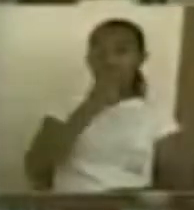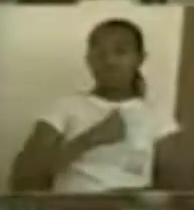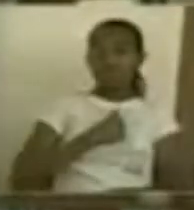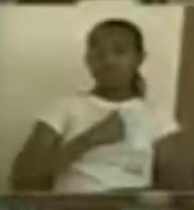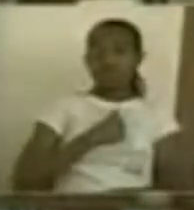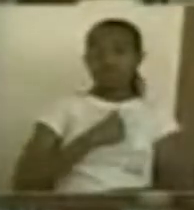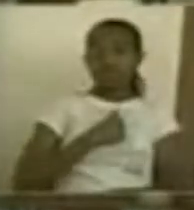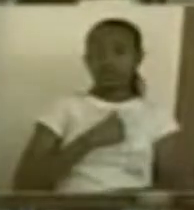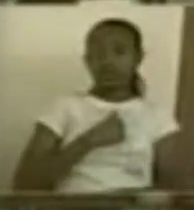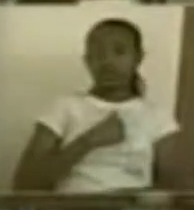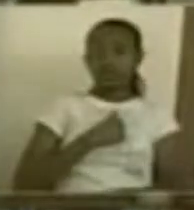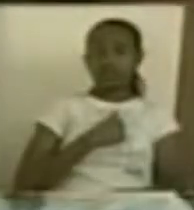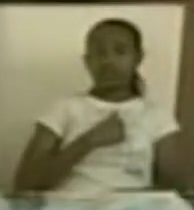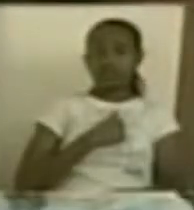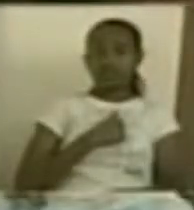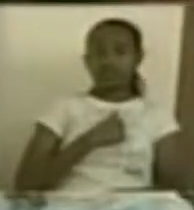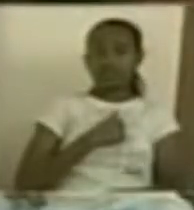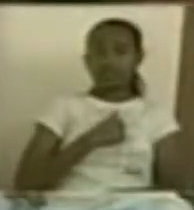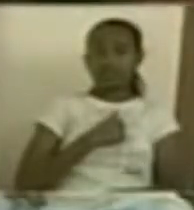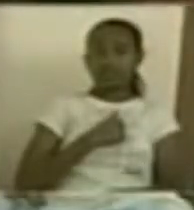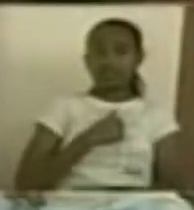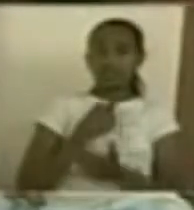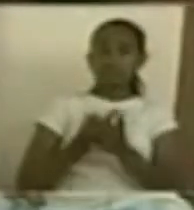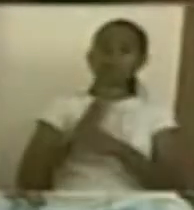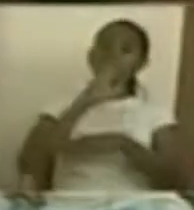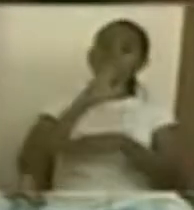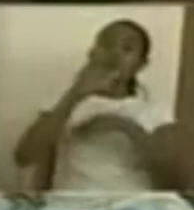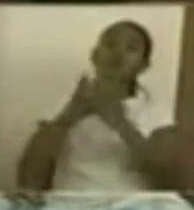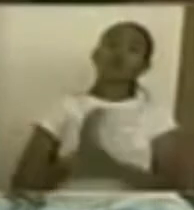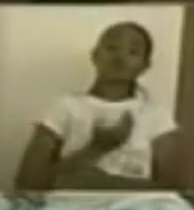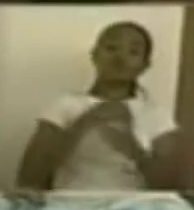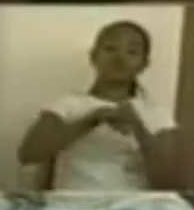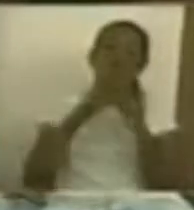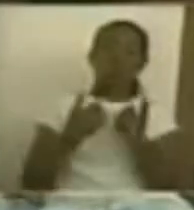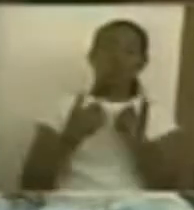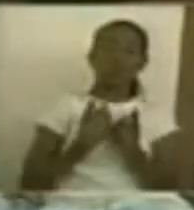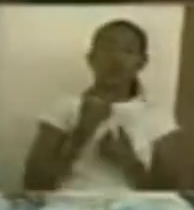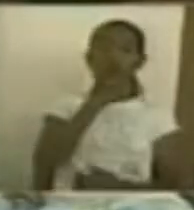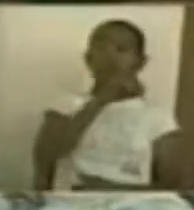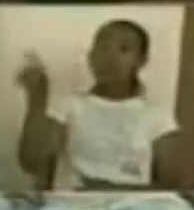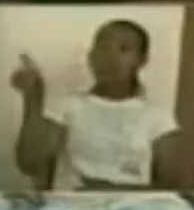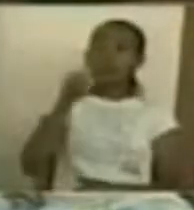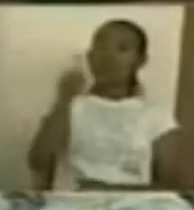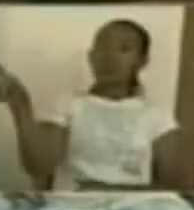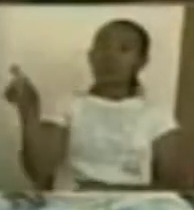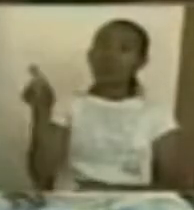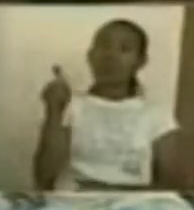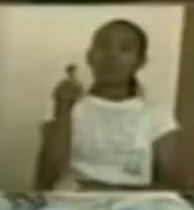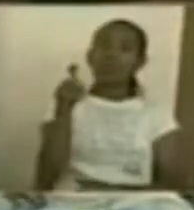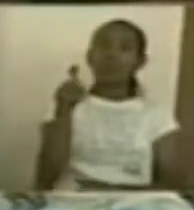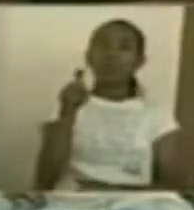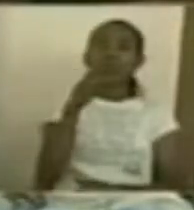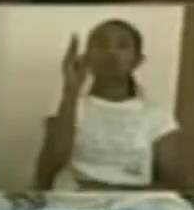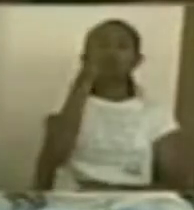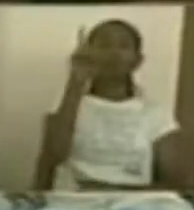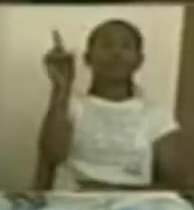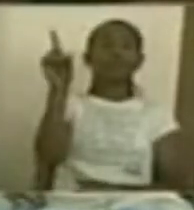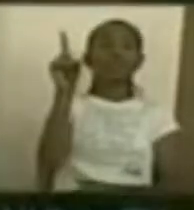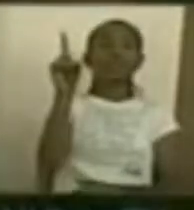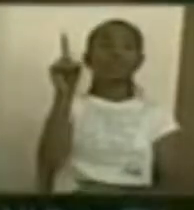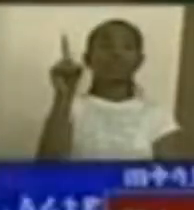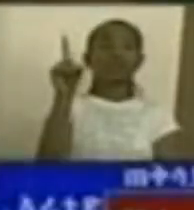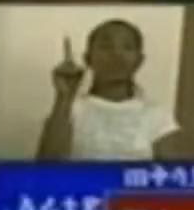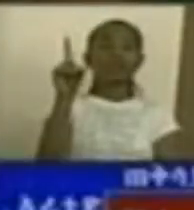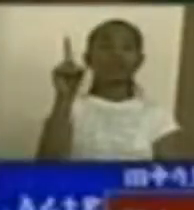ሱፊ የሚባለው ነው። በምን ሀገራችን ክልሎች 100% ሱፊ ነበረ። ኢትዮጵያ ህዝብ ሙስሊሙ